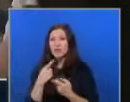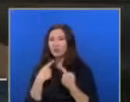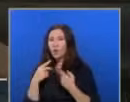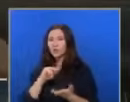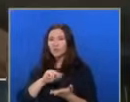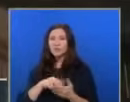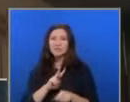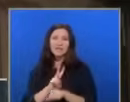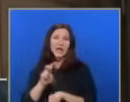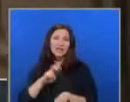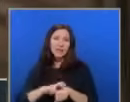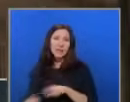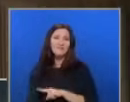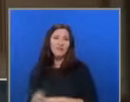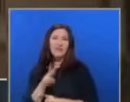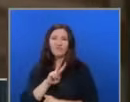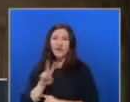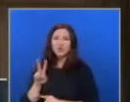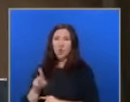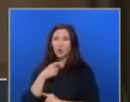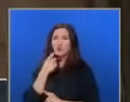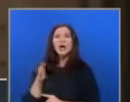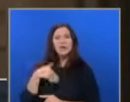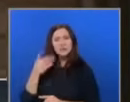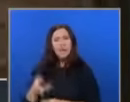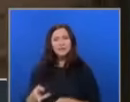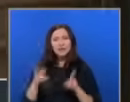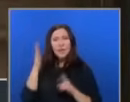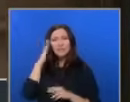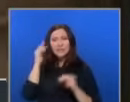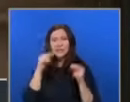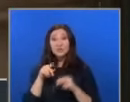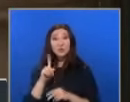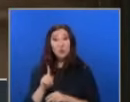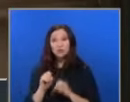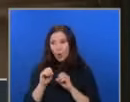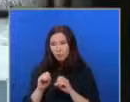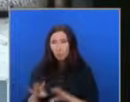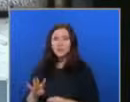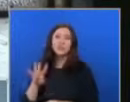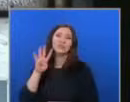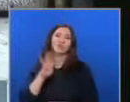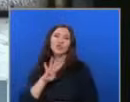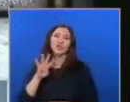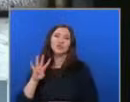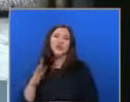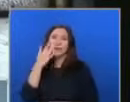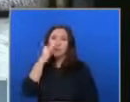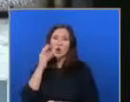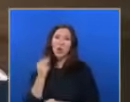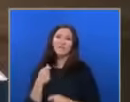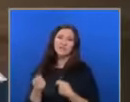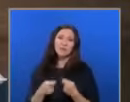договор е подписан на 12 декември 2022 година след решение на Министерския съвет, с което са отпуснати 44 милиона лева